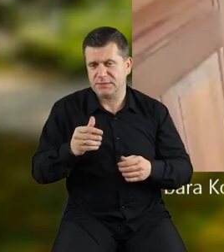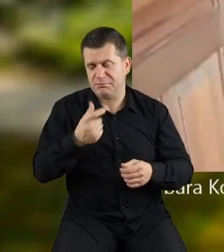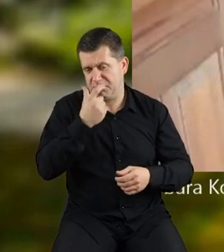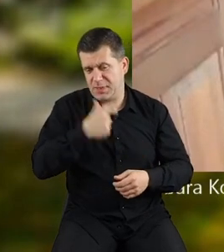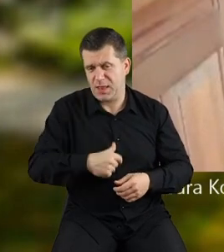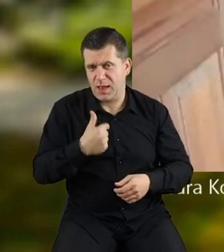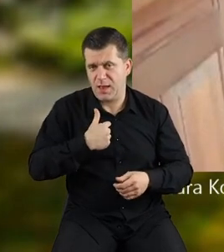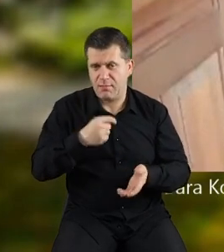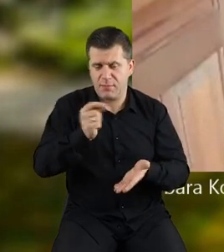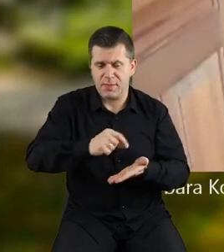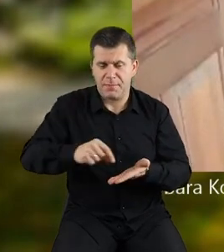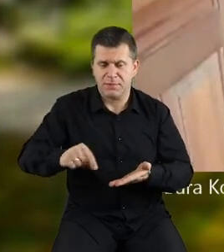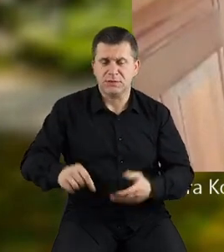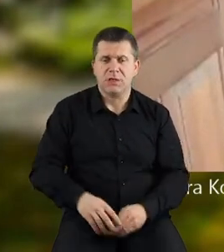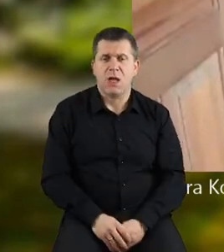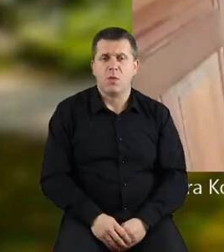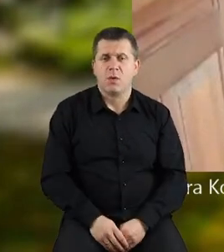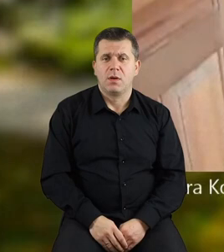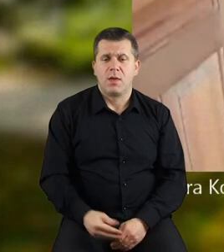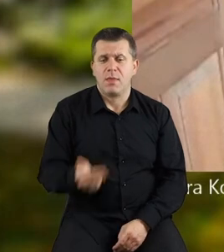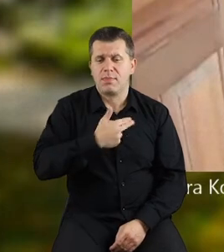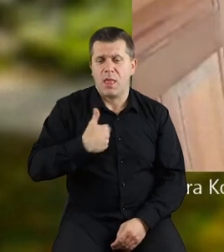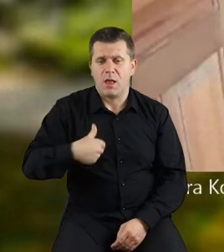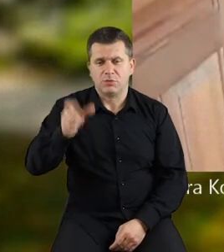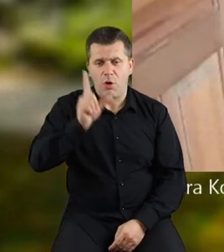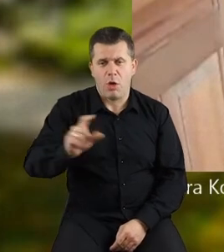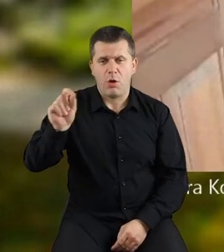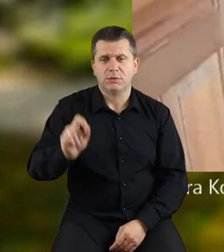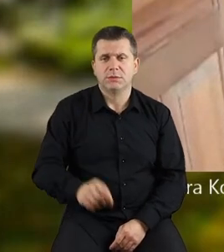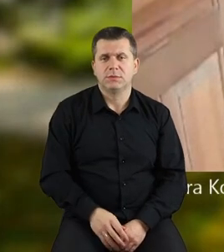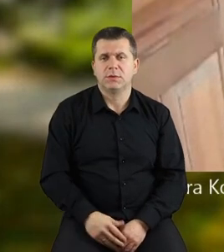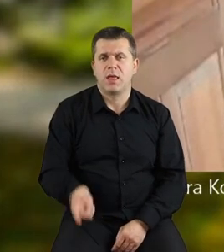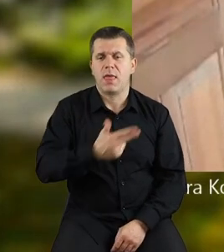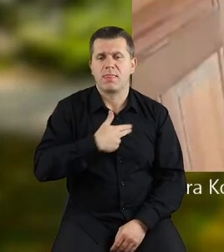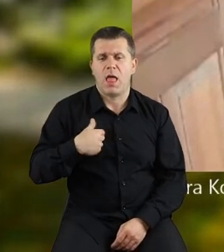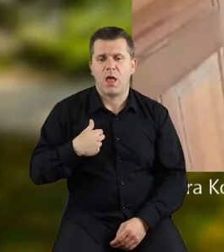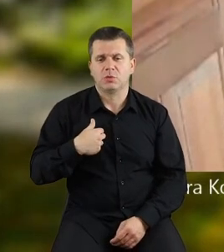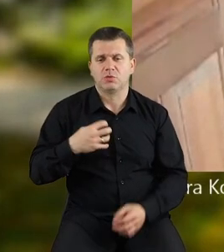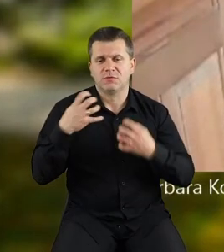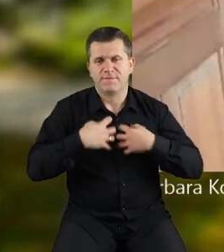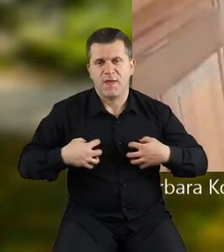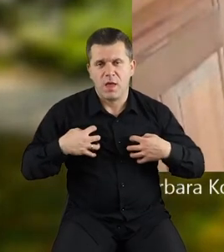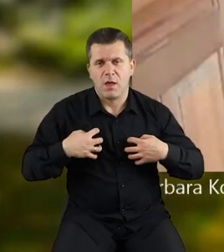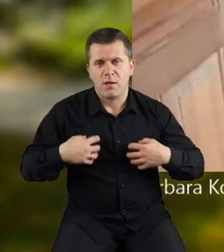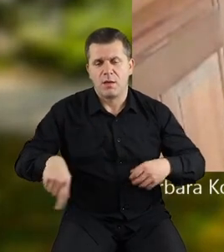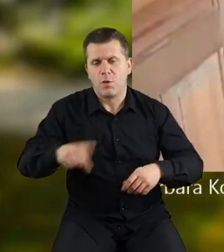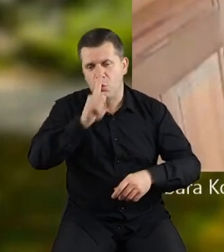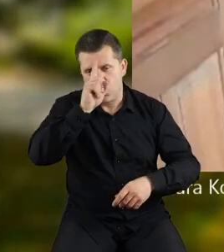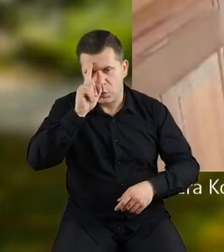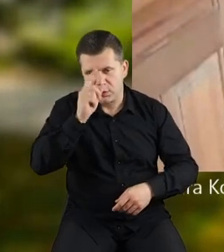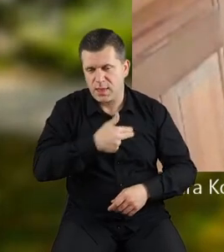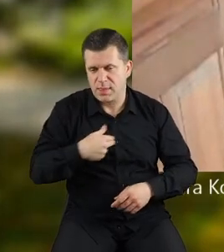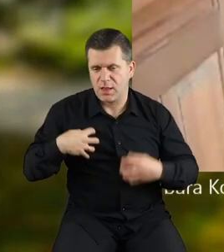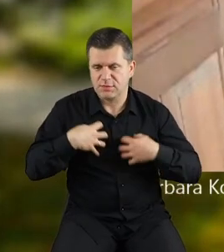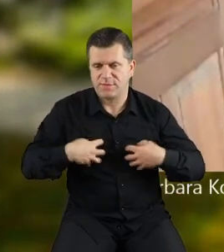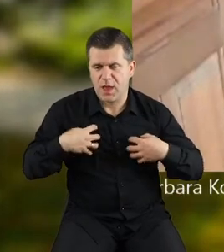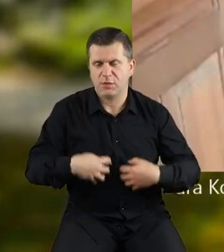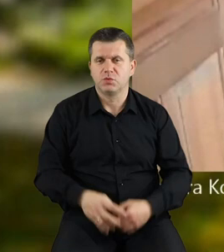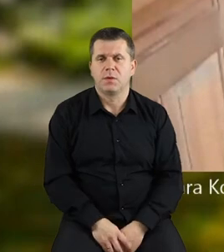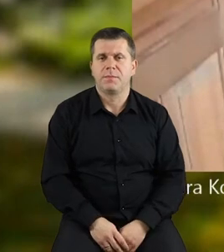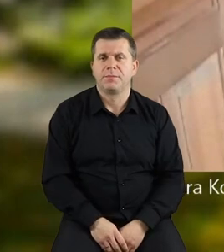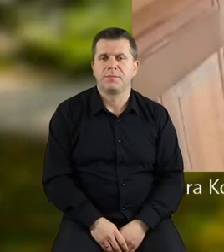mnie przynajmniej, napisała nasze losy, nasze zwierzęta, nasi ludzie i